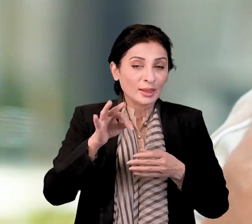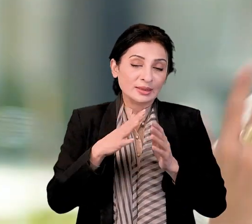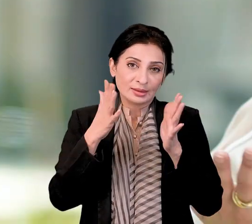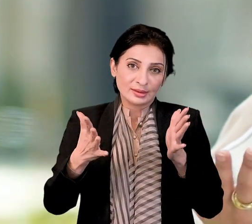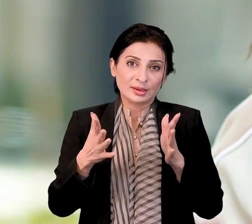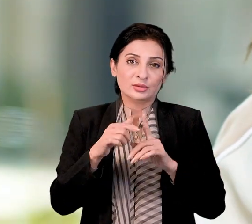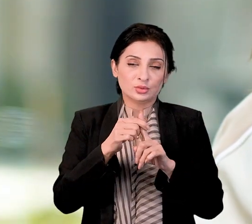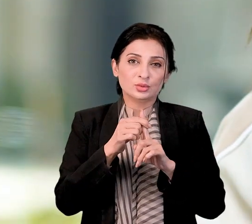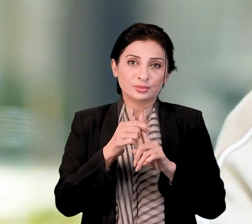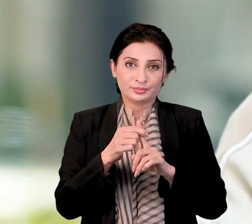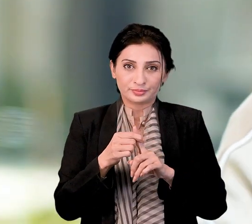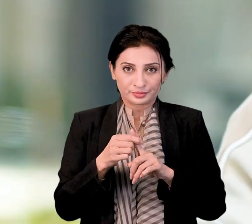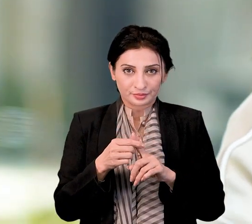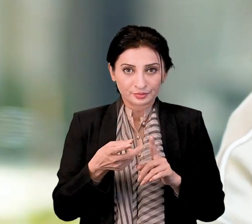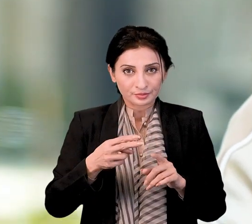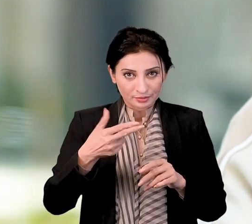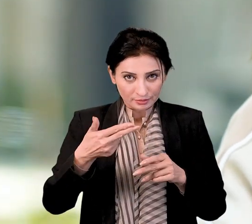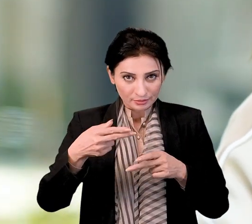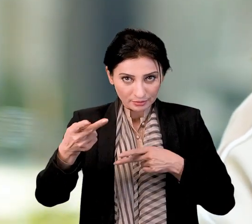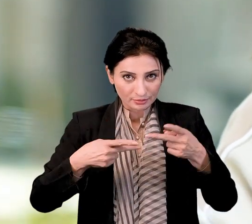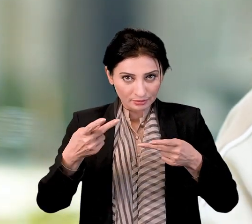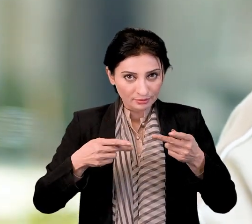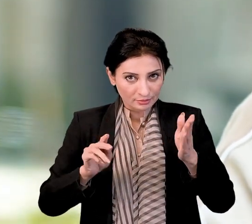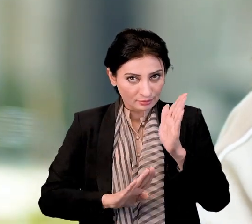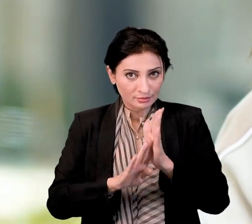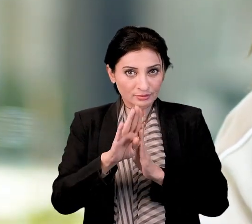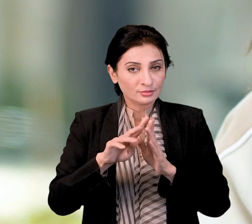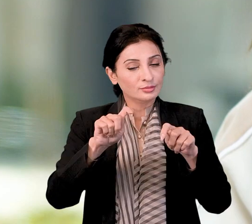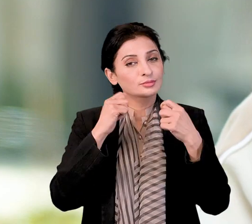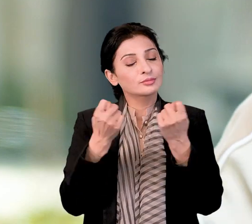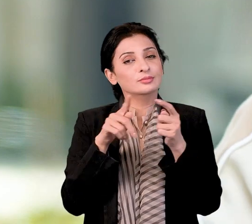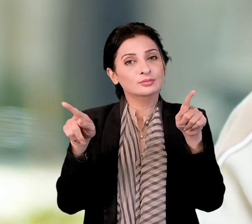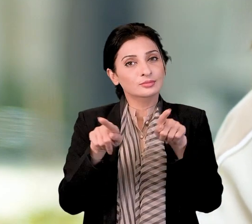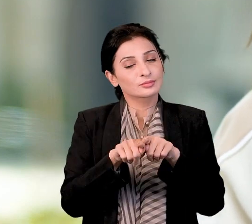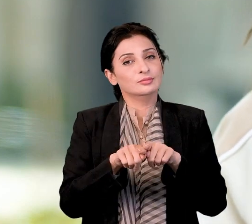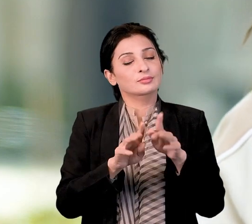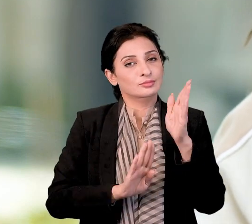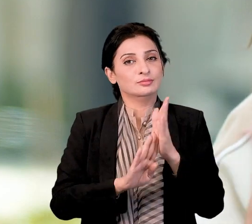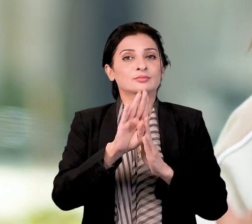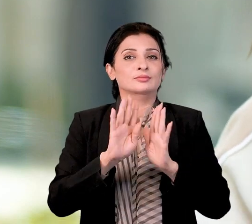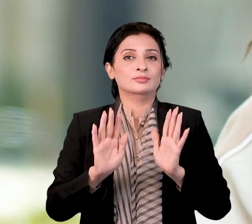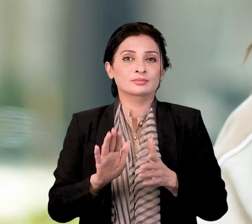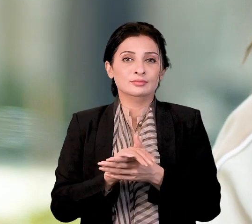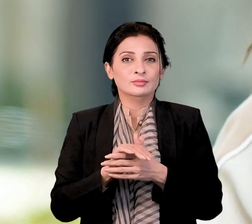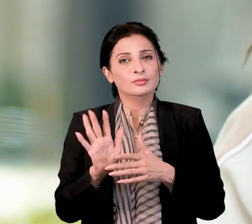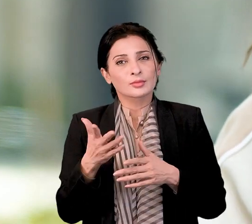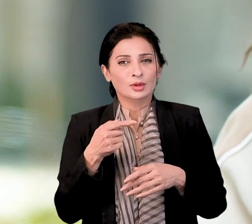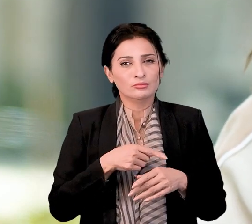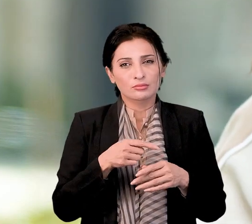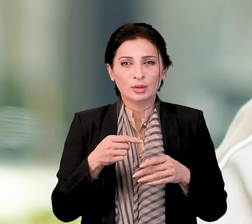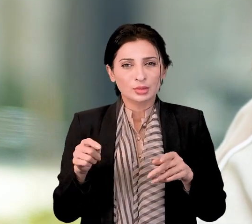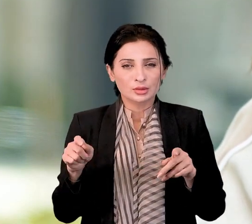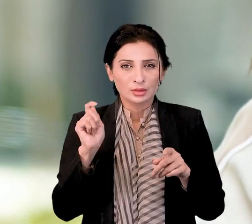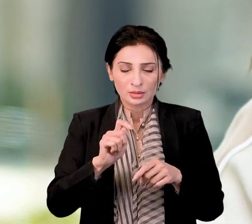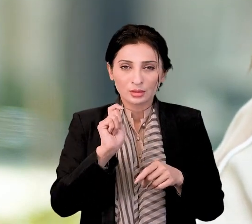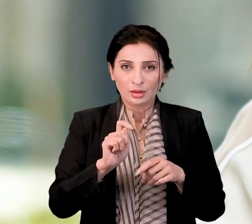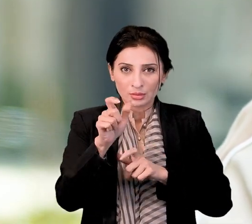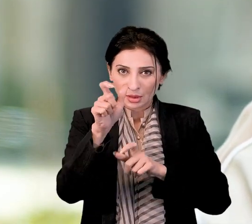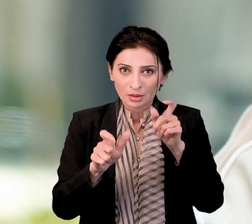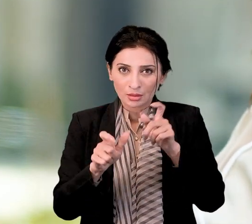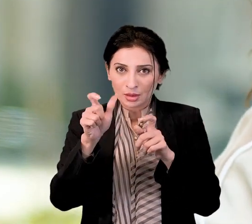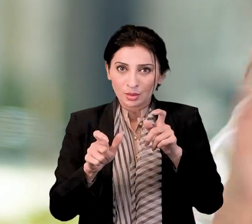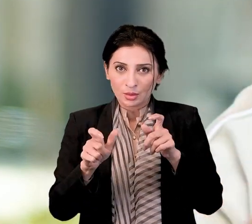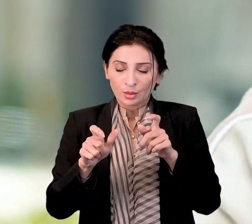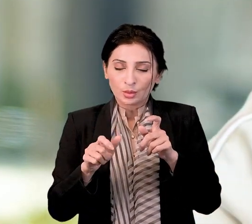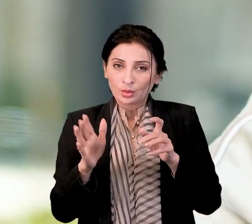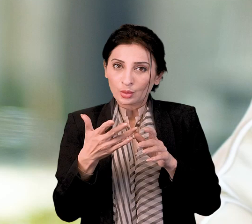की सक्सेस अपनी टीम के बगैर नहीं हो सकती. सो ट्रेनिंग, कोर्सेज, सेंडिंग योर एम्प्लॉयज़ to get that exposure,